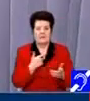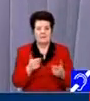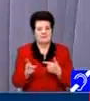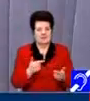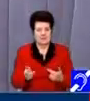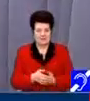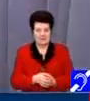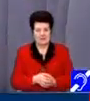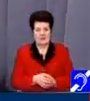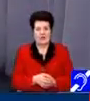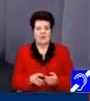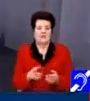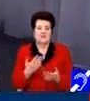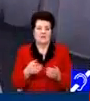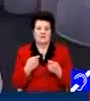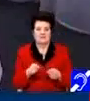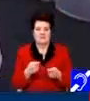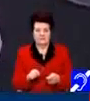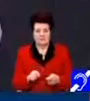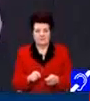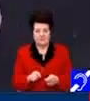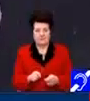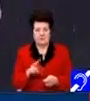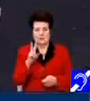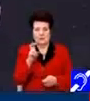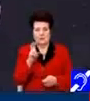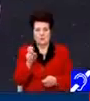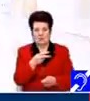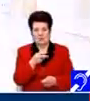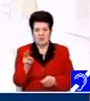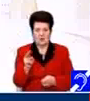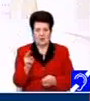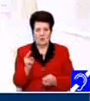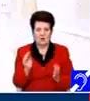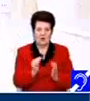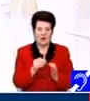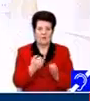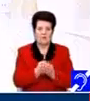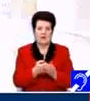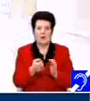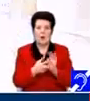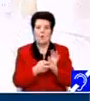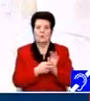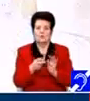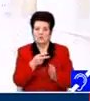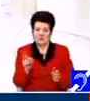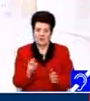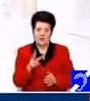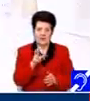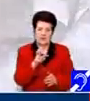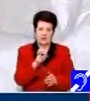diferite. Încep, dacă vorbim de prețurile de chirie, încep de la 200 de euro, maximal ajunge 800, preții de procurare de